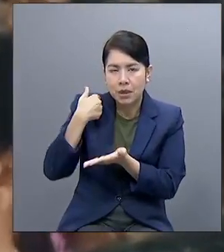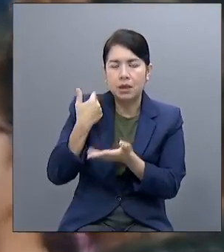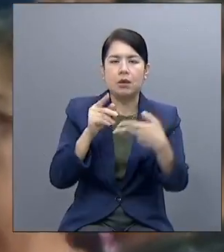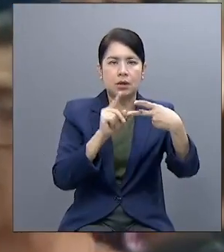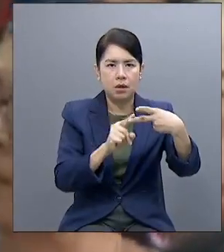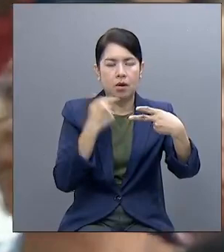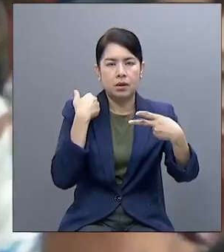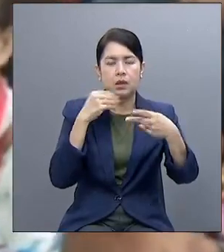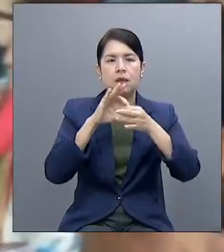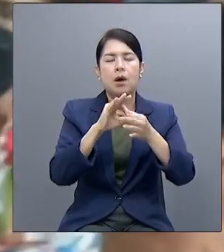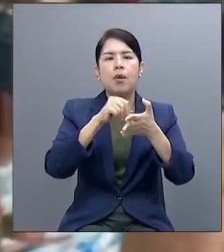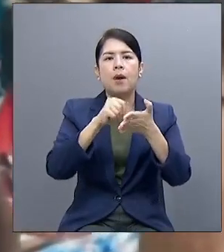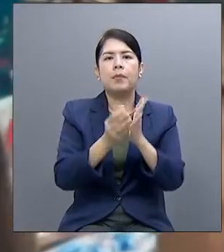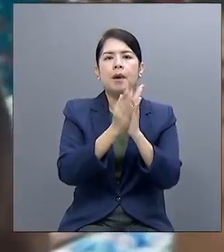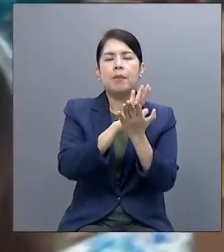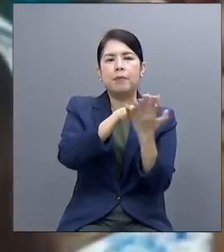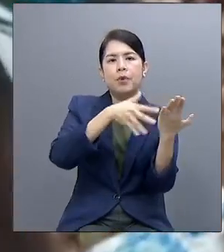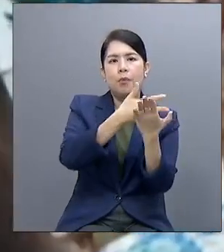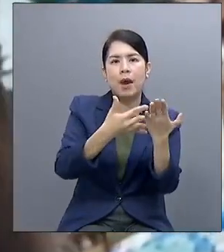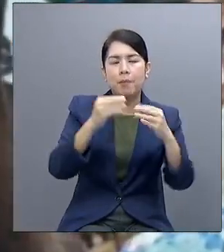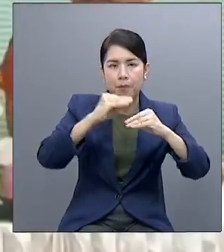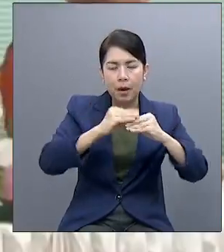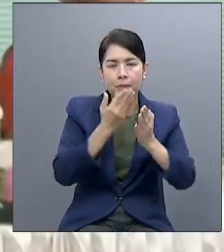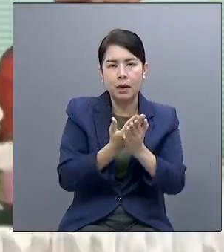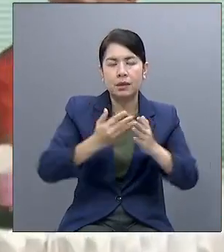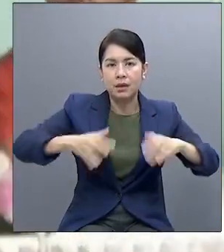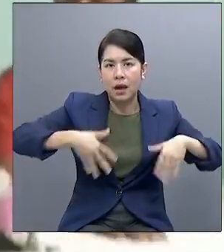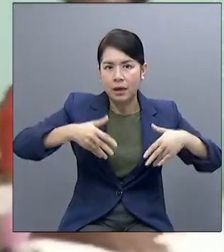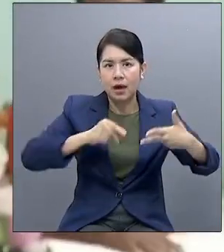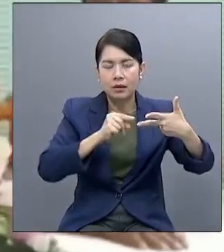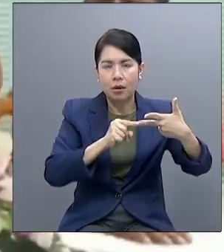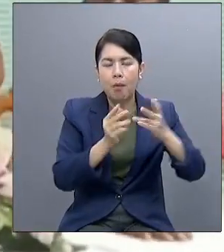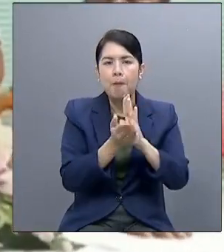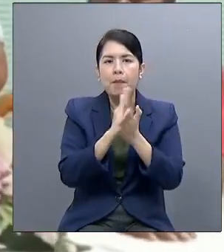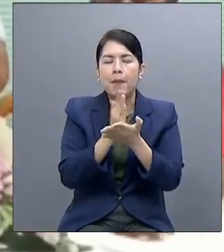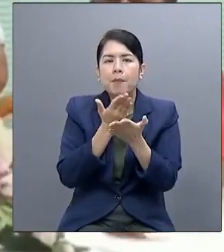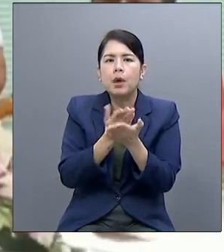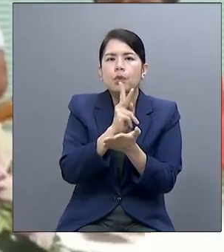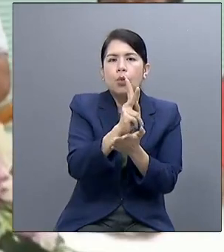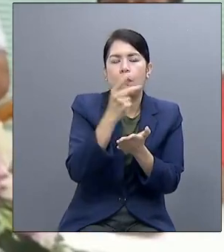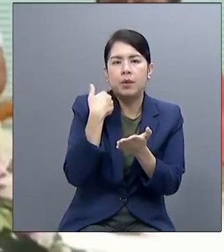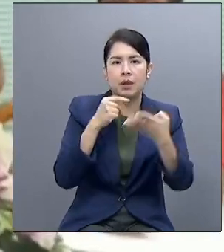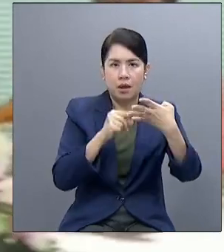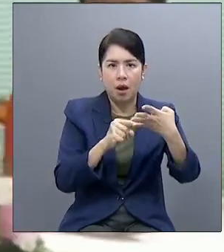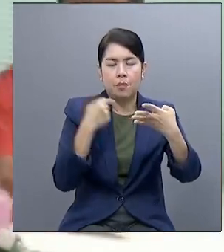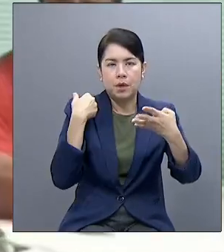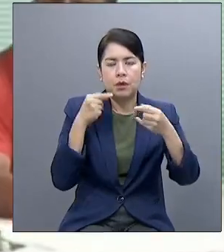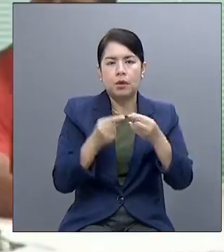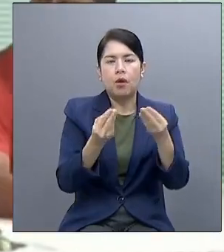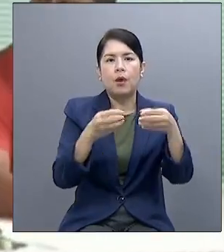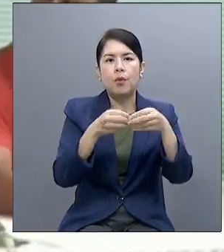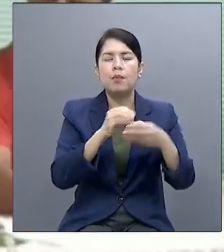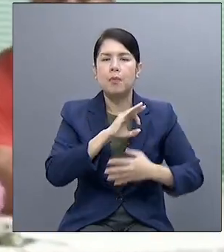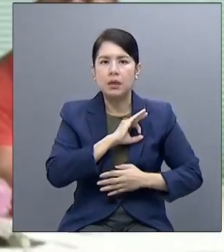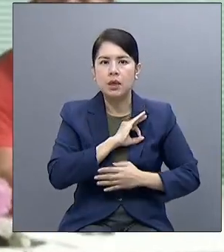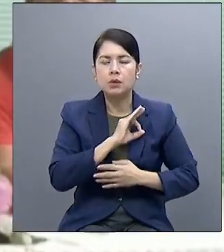รับแผนเพิ่มรายได้ 3. ปรับผลิตภัณฑ์เงินกู้ 4. สหกรณ์อาจพักชำระหนี้แก่สมาชิกโดยพักดอกเบี้ยไ